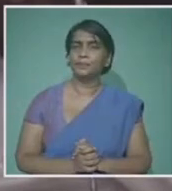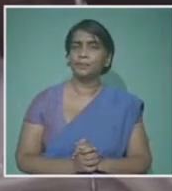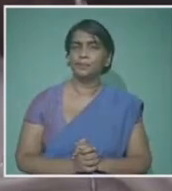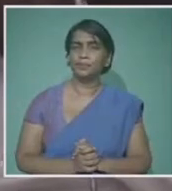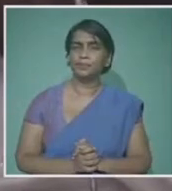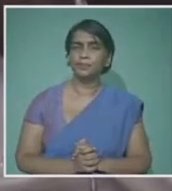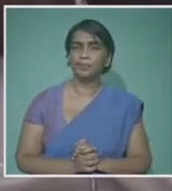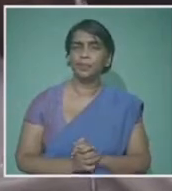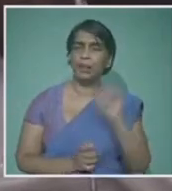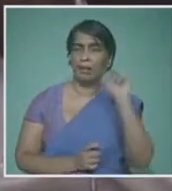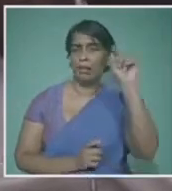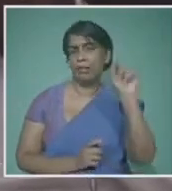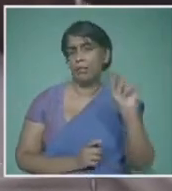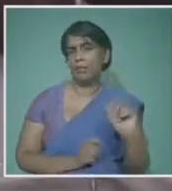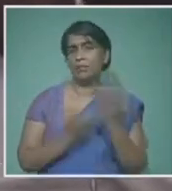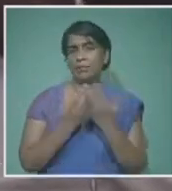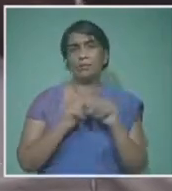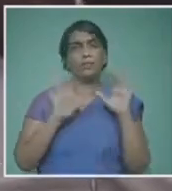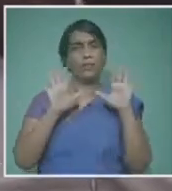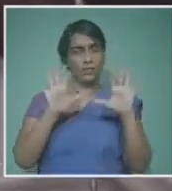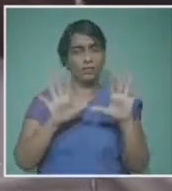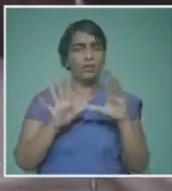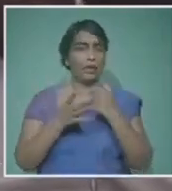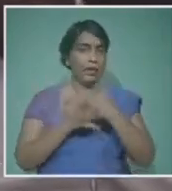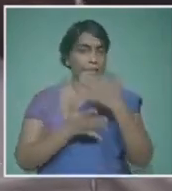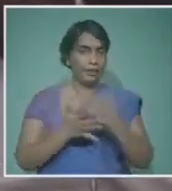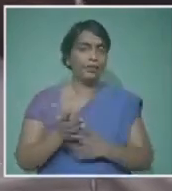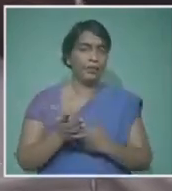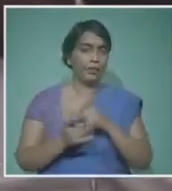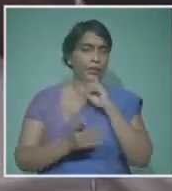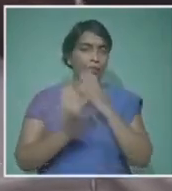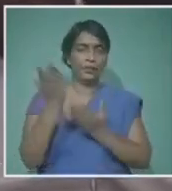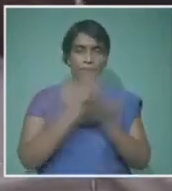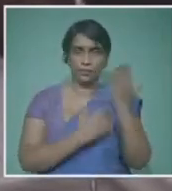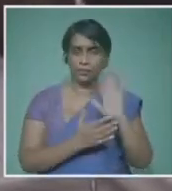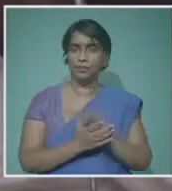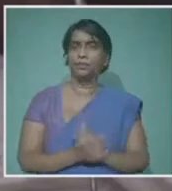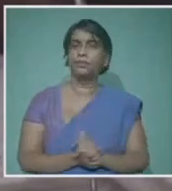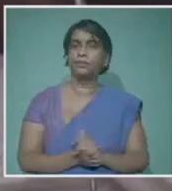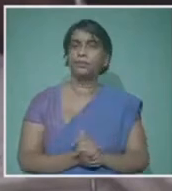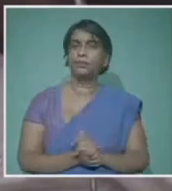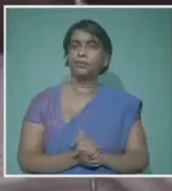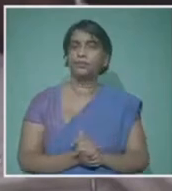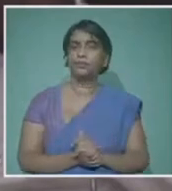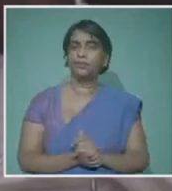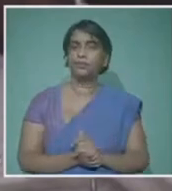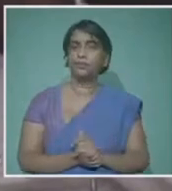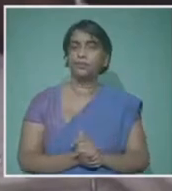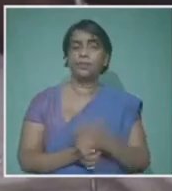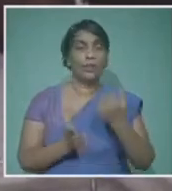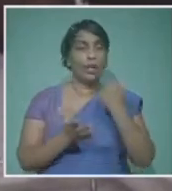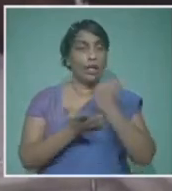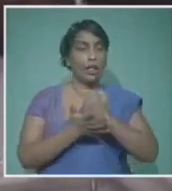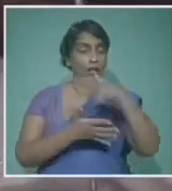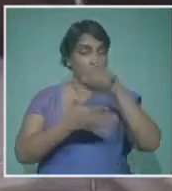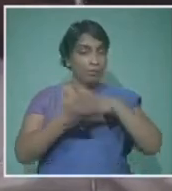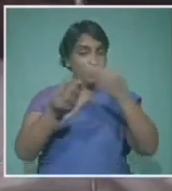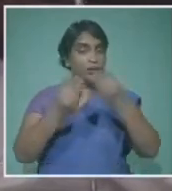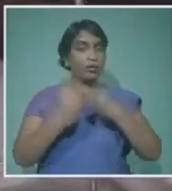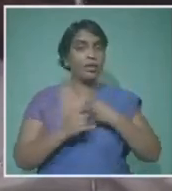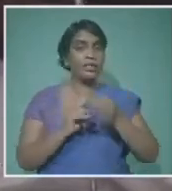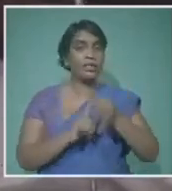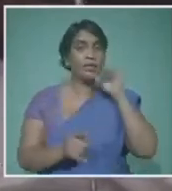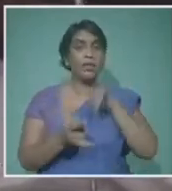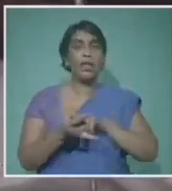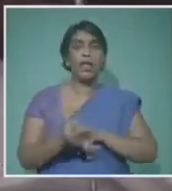ආදි වශයෙන් දැන්ට තින වාර්තා අනුව ඉදිරිපත් කරලා තිනවා. එතකොට දැන් මේ පිළිතුරු ලිපිය එවලා තින්නේ ජනාධිපති ලේකම්ගේ